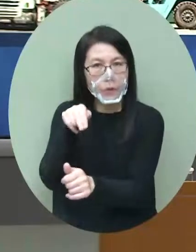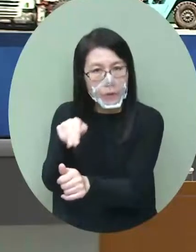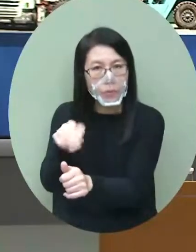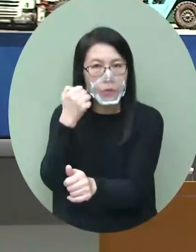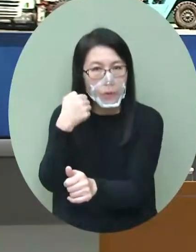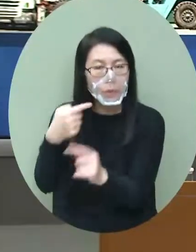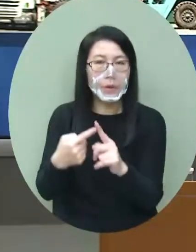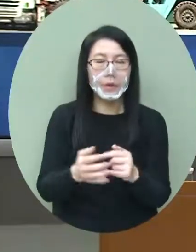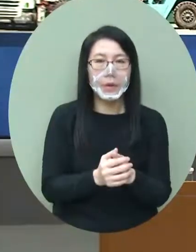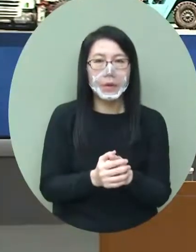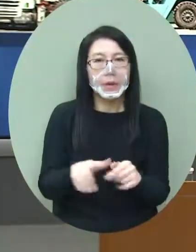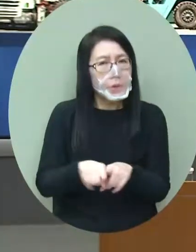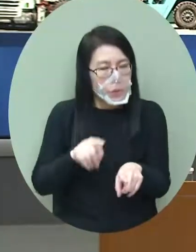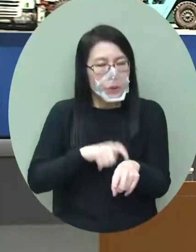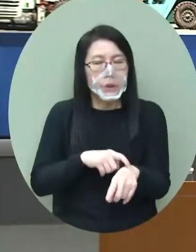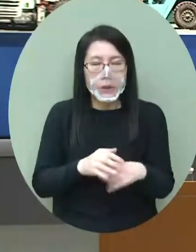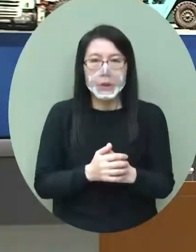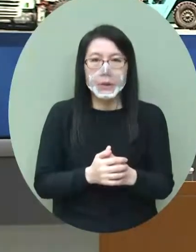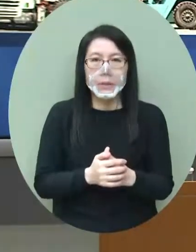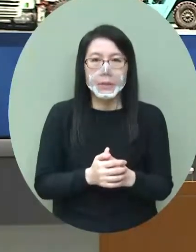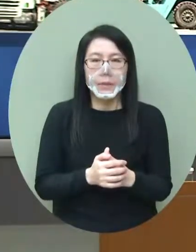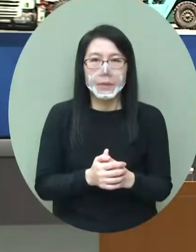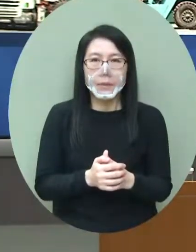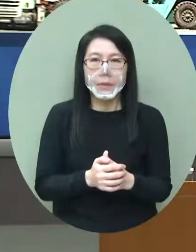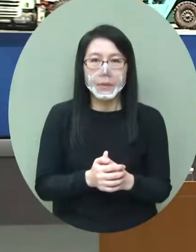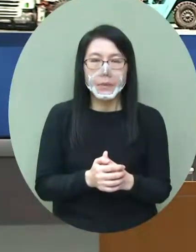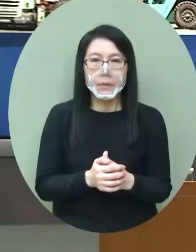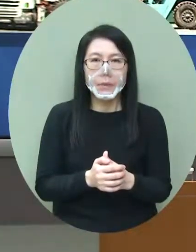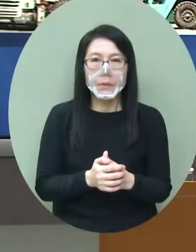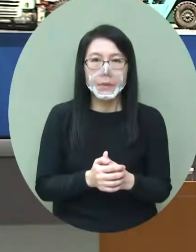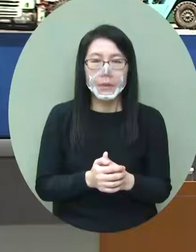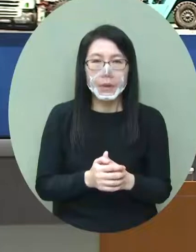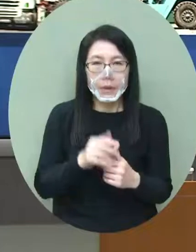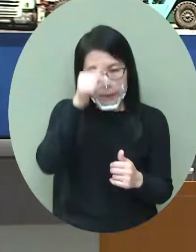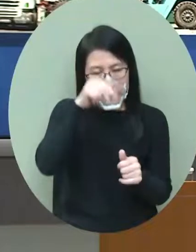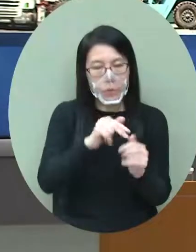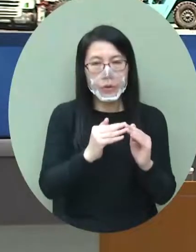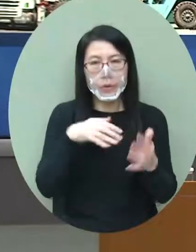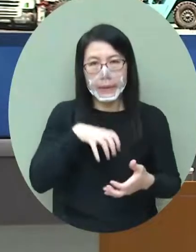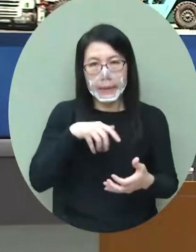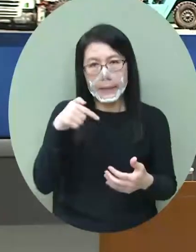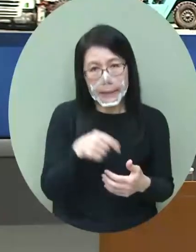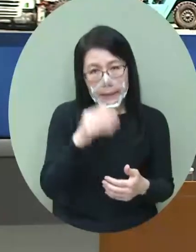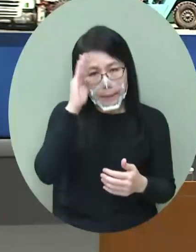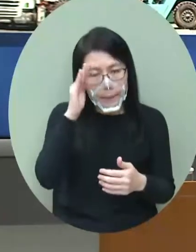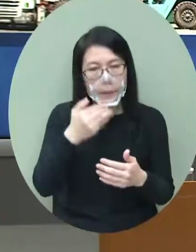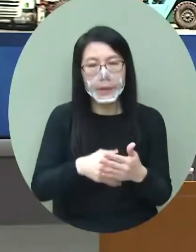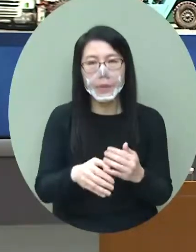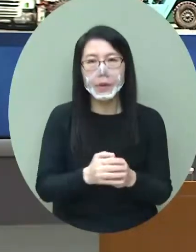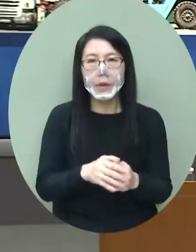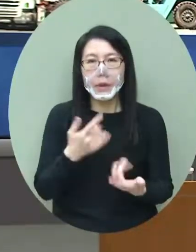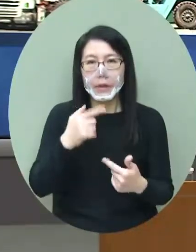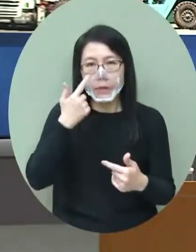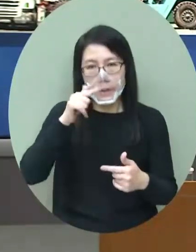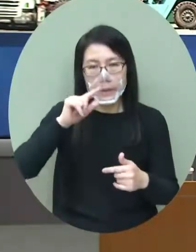人手。同样的，大家如果记得，我们为了减轻医管局的压力呢，也建立